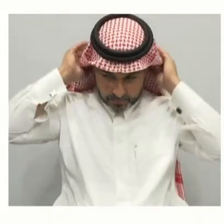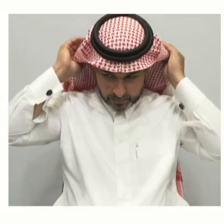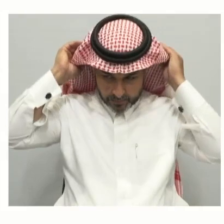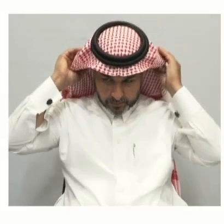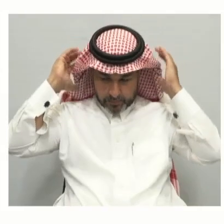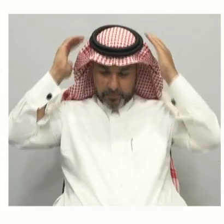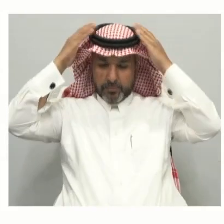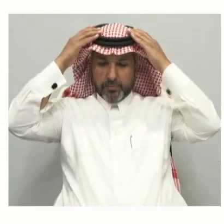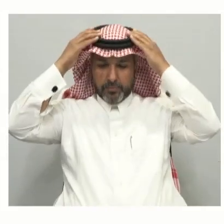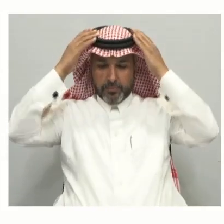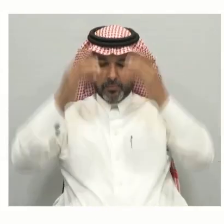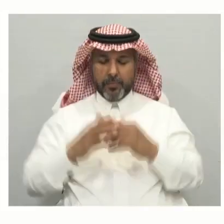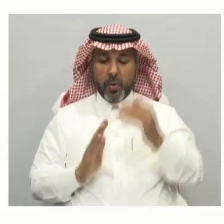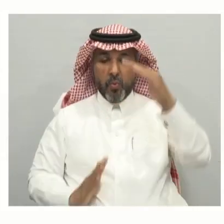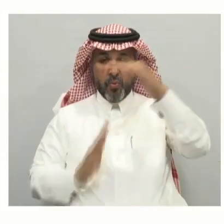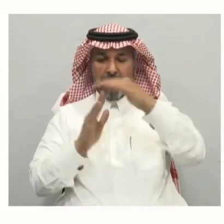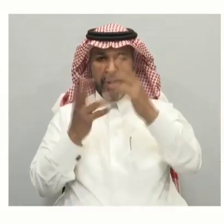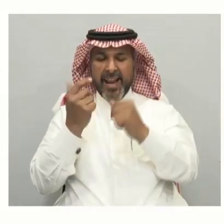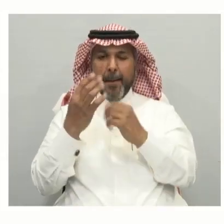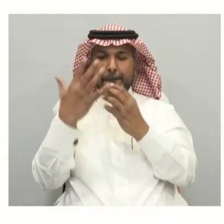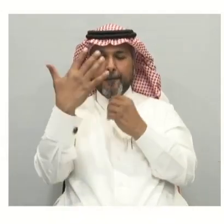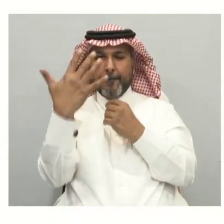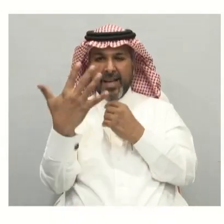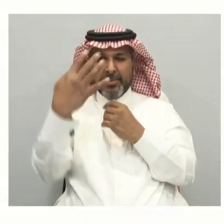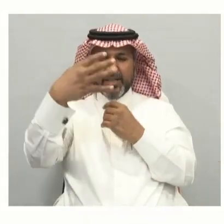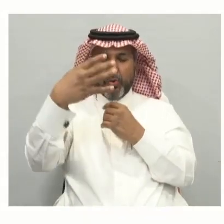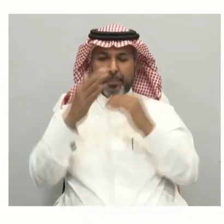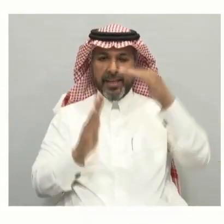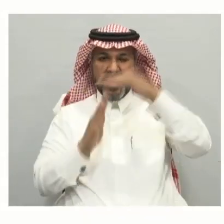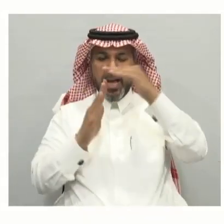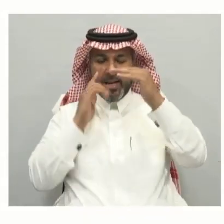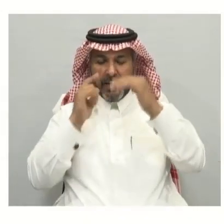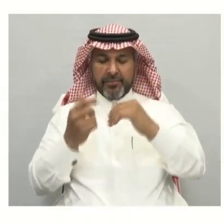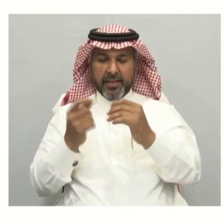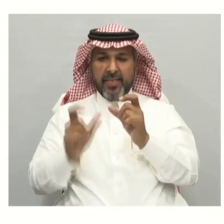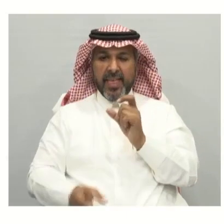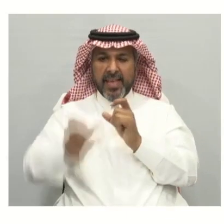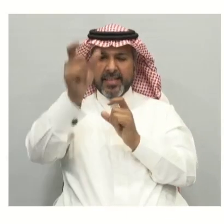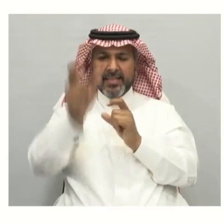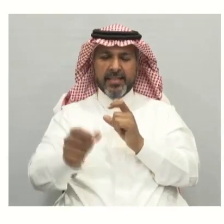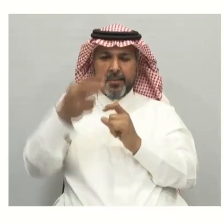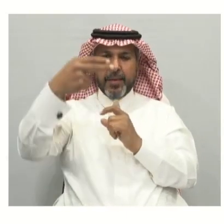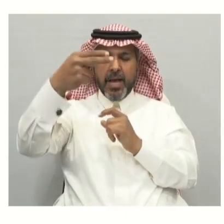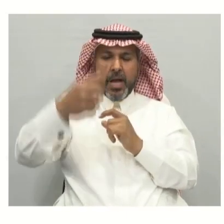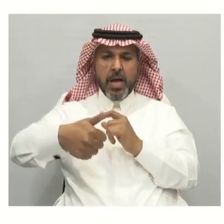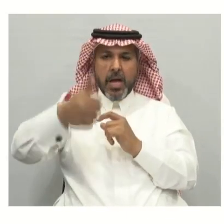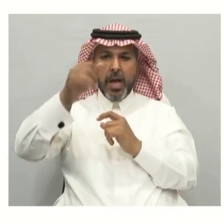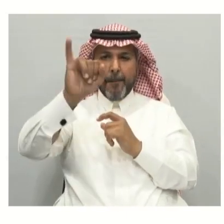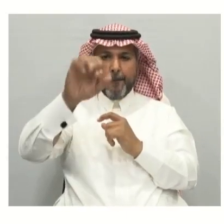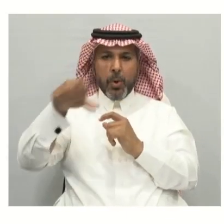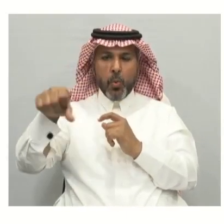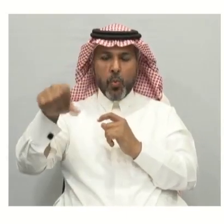حسام نرسم عمود الى ان يصل الى اين نعم الى ان يصل الى 45 في المنتصف ما بين